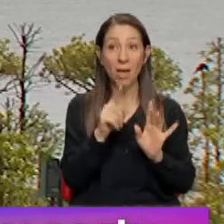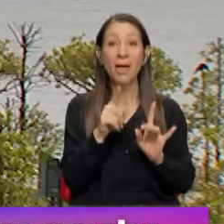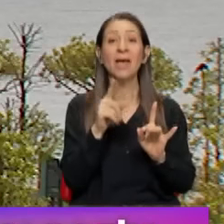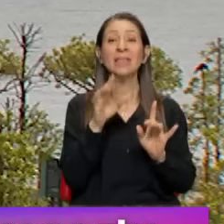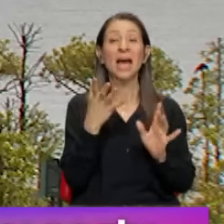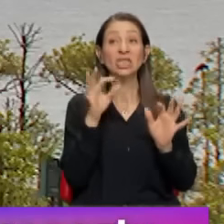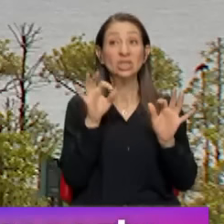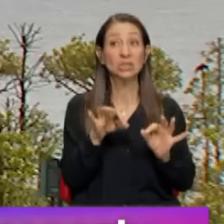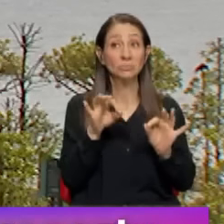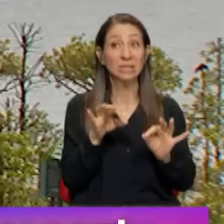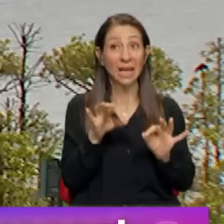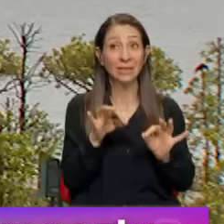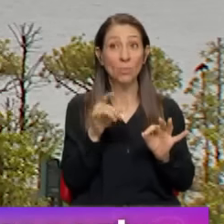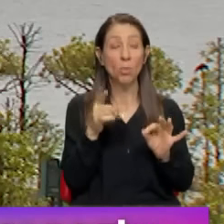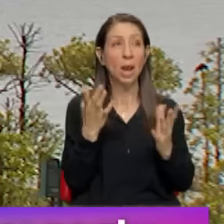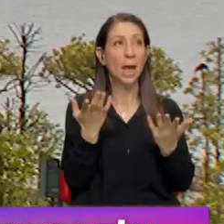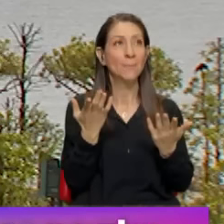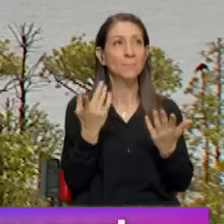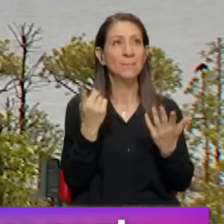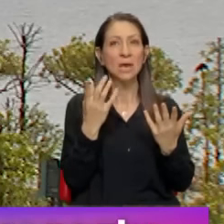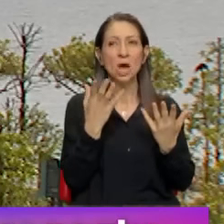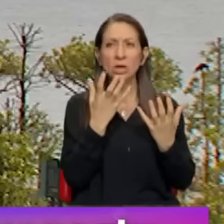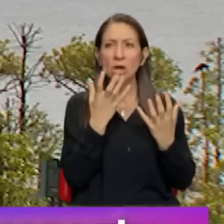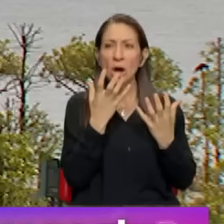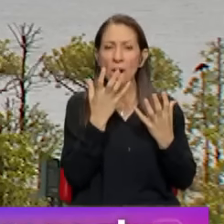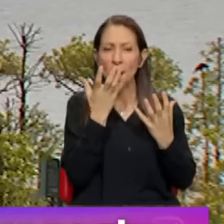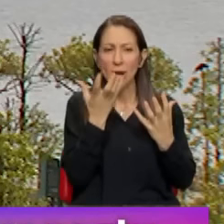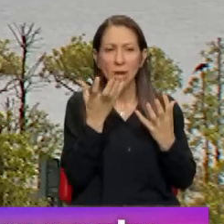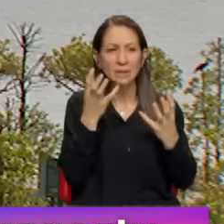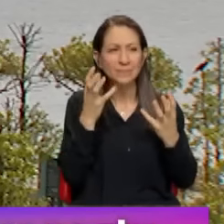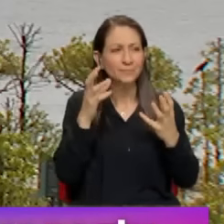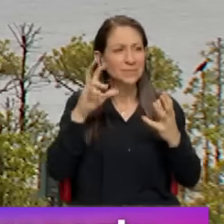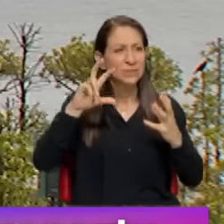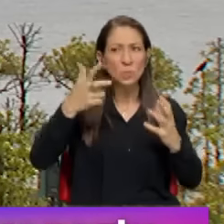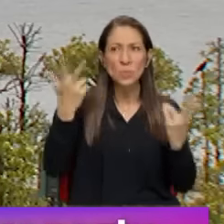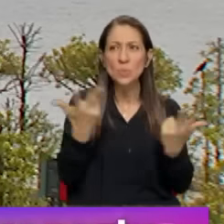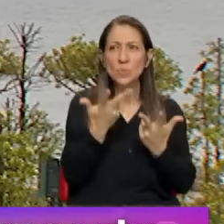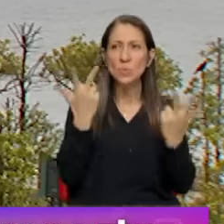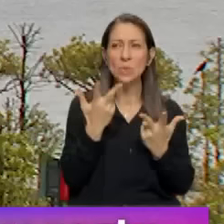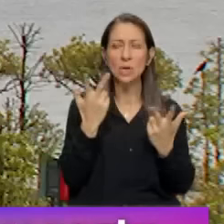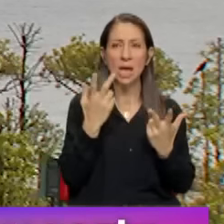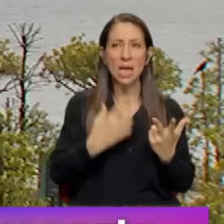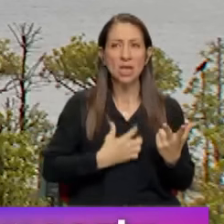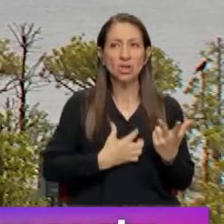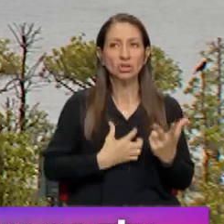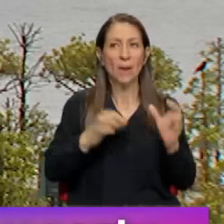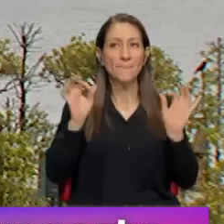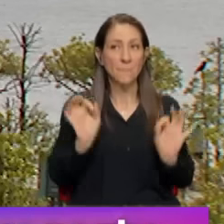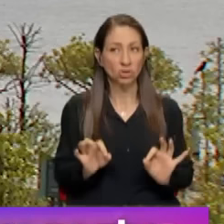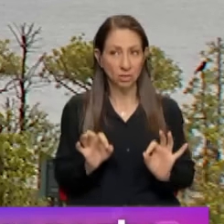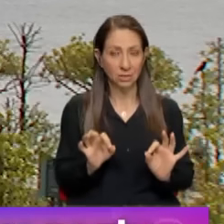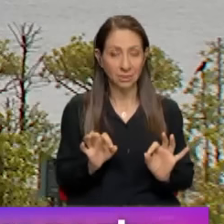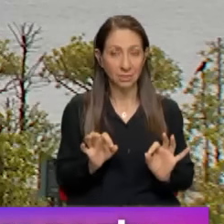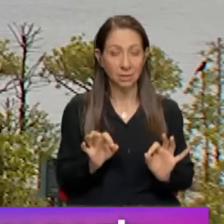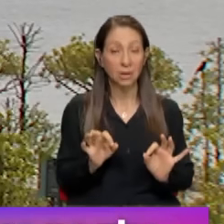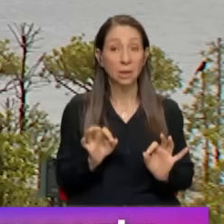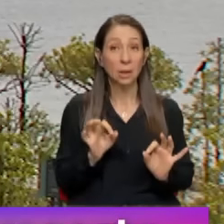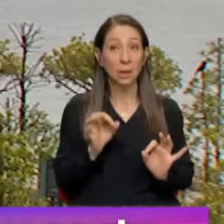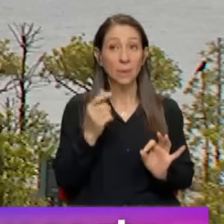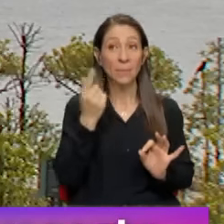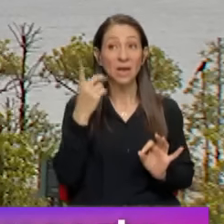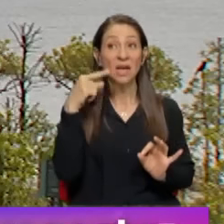daha şimdiden böyle bir kuraklık endişesi de herkeste yerleşmeye başladı. Ve